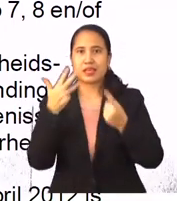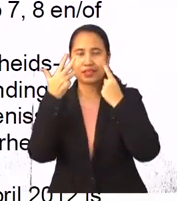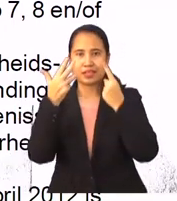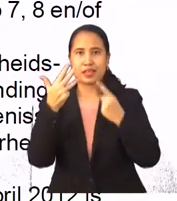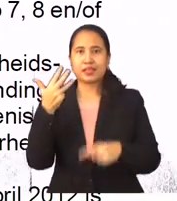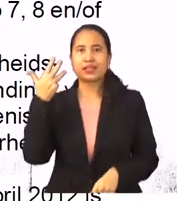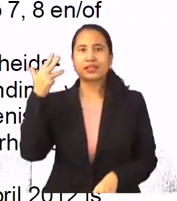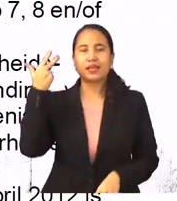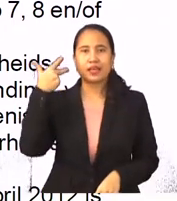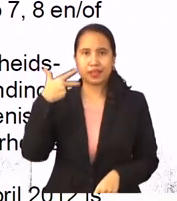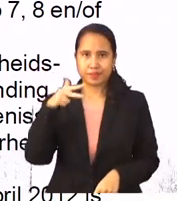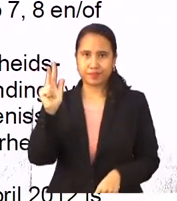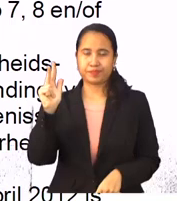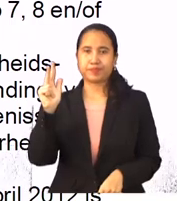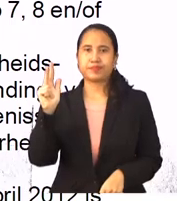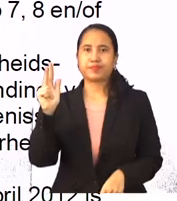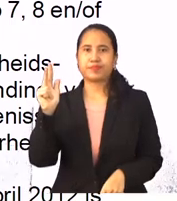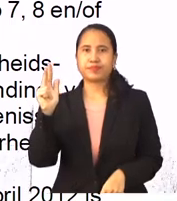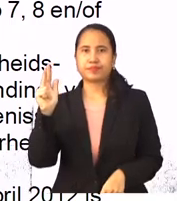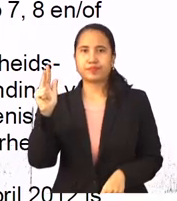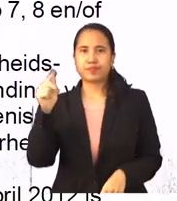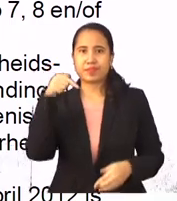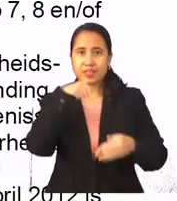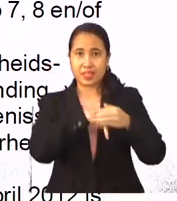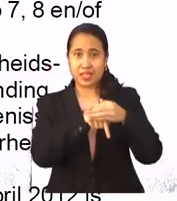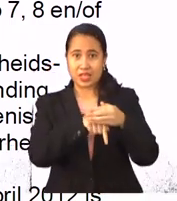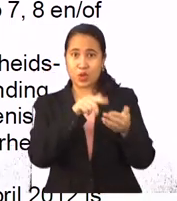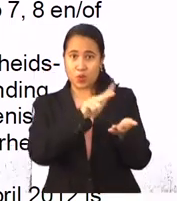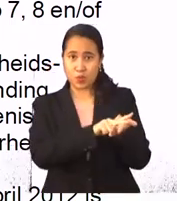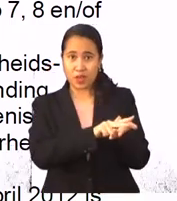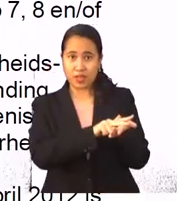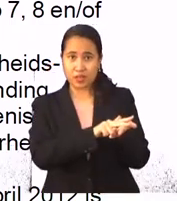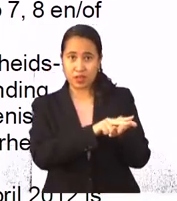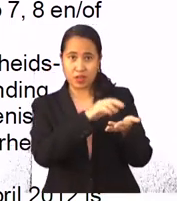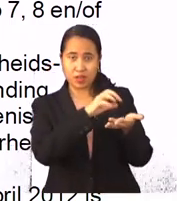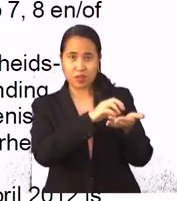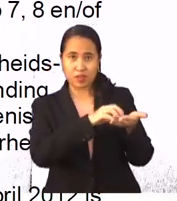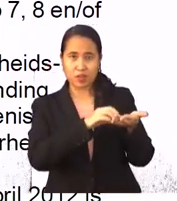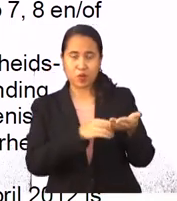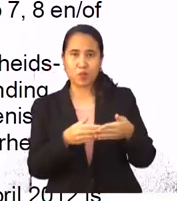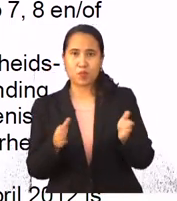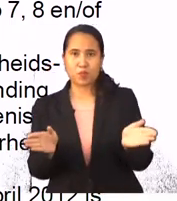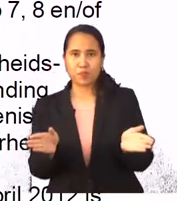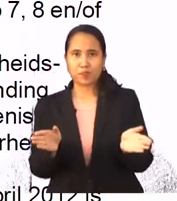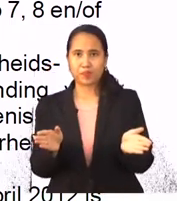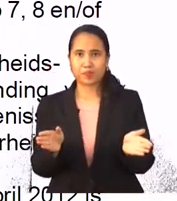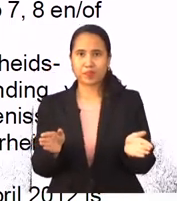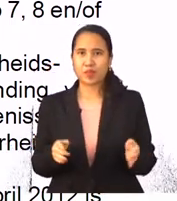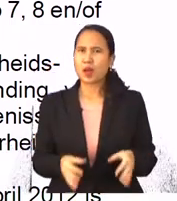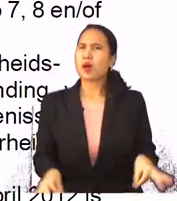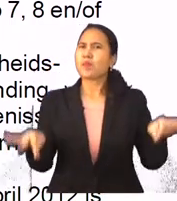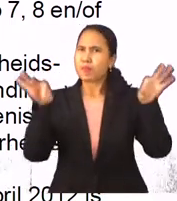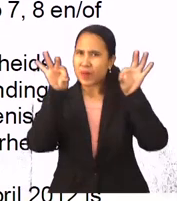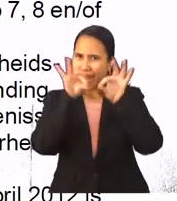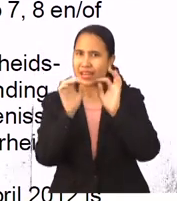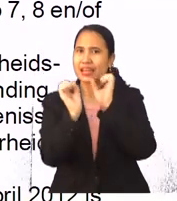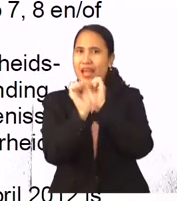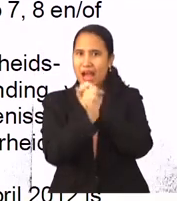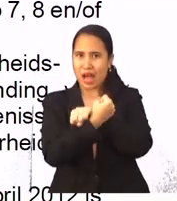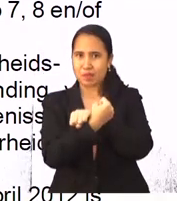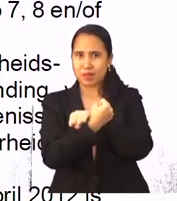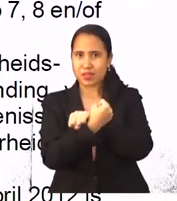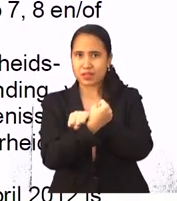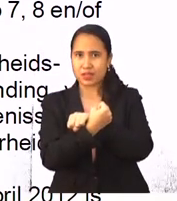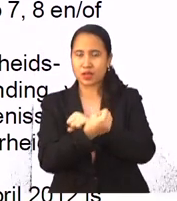1989 zijn ten aanzien van de in de Amnestiewet 1992 opgenomen bepalingen fundamentele aanpassingen gepleegd, te